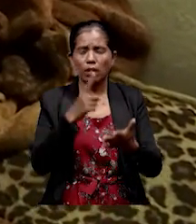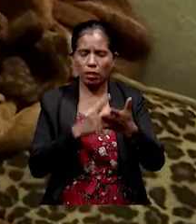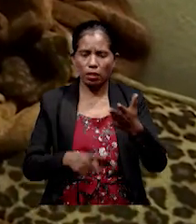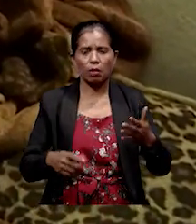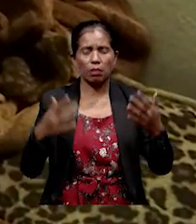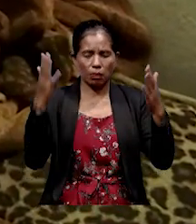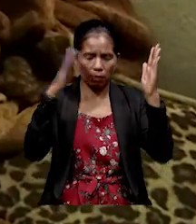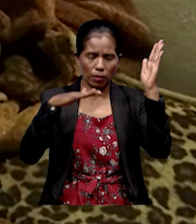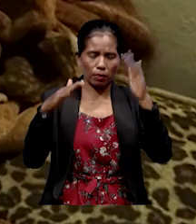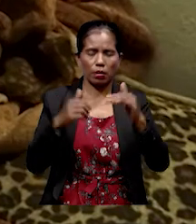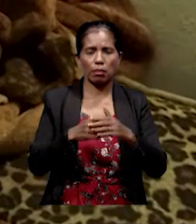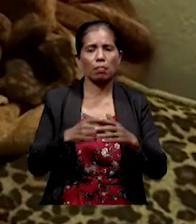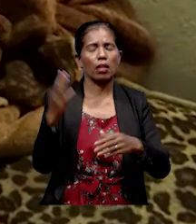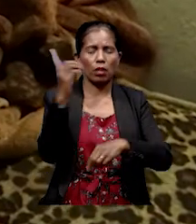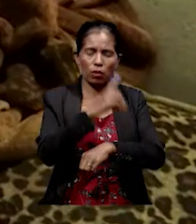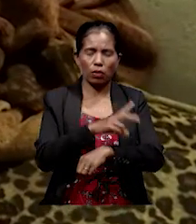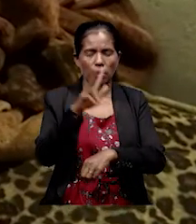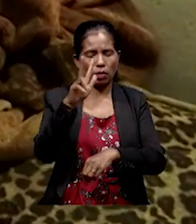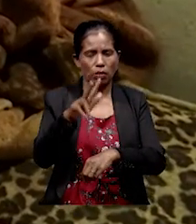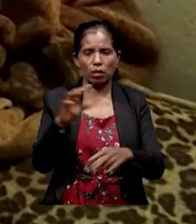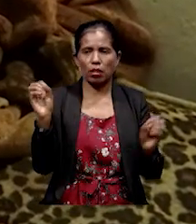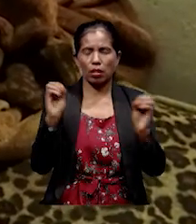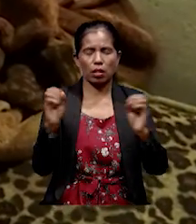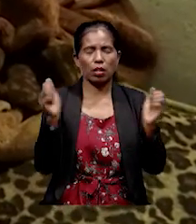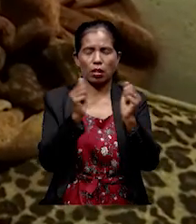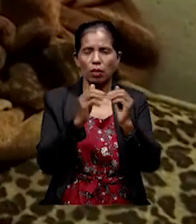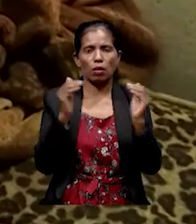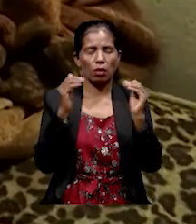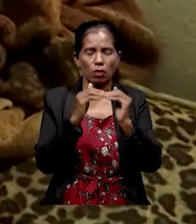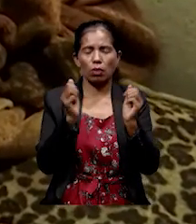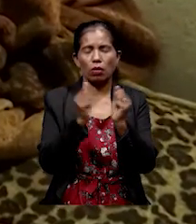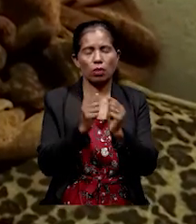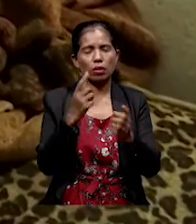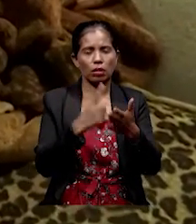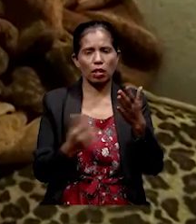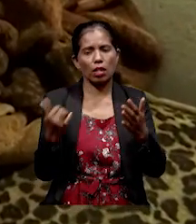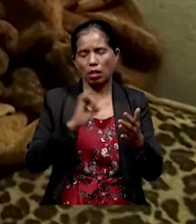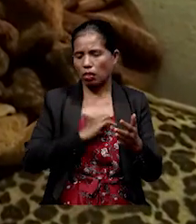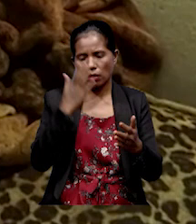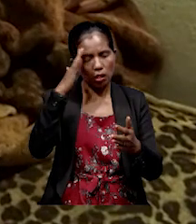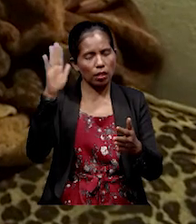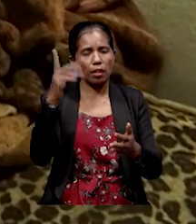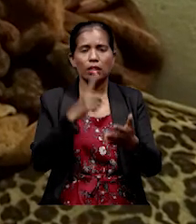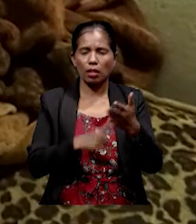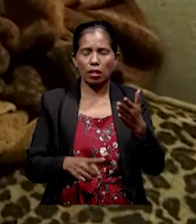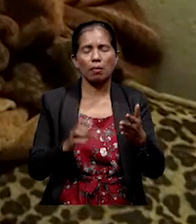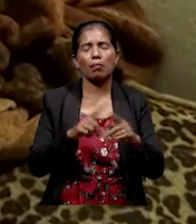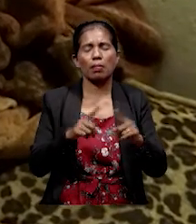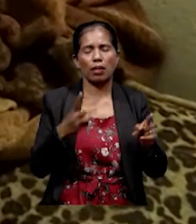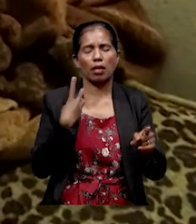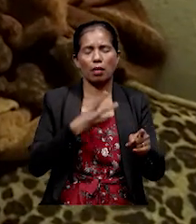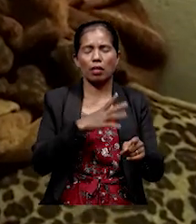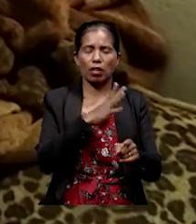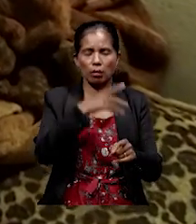akontese, Baloron terseiru, laiha ligasaun hosira, haula hatene saida los, mai be amhen katak maromak iha